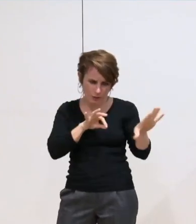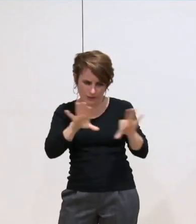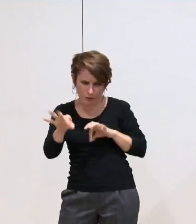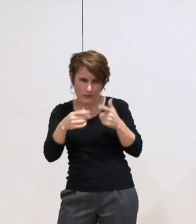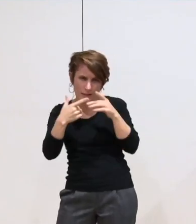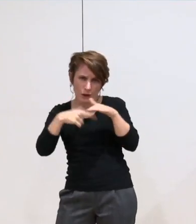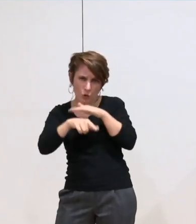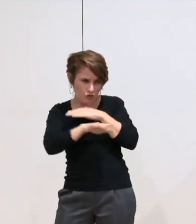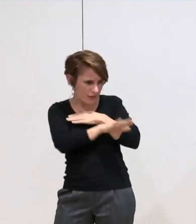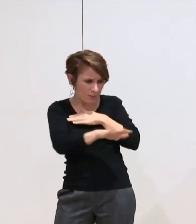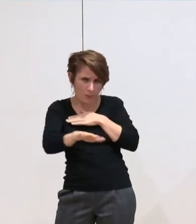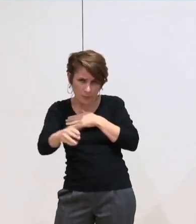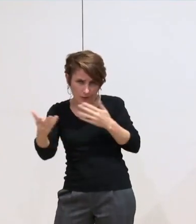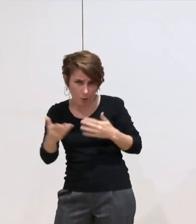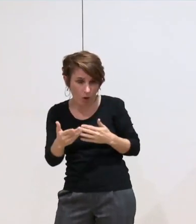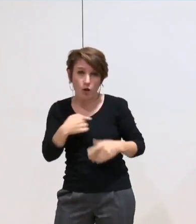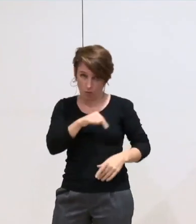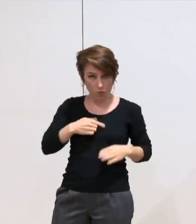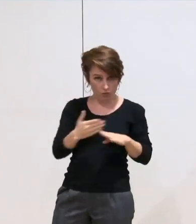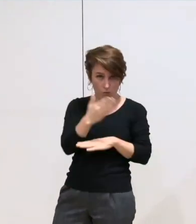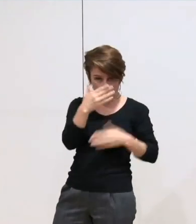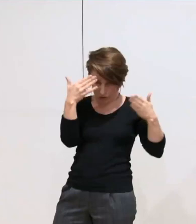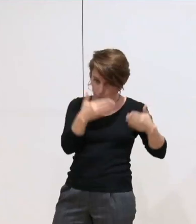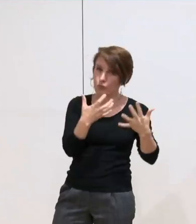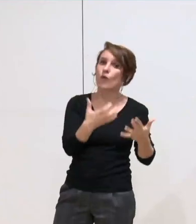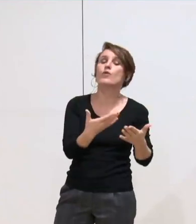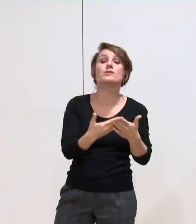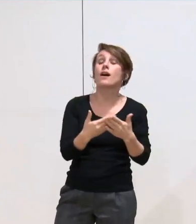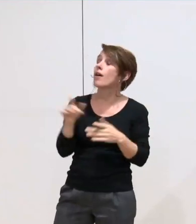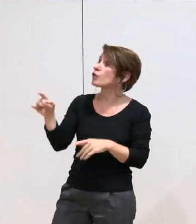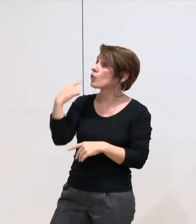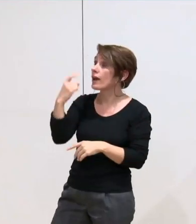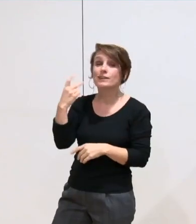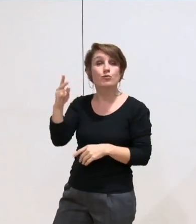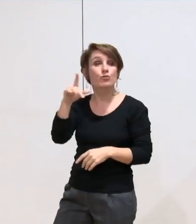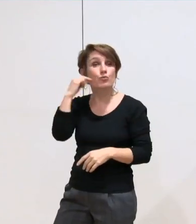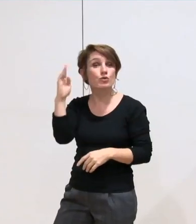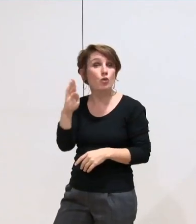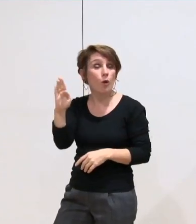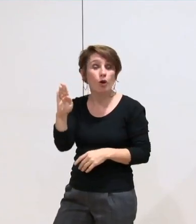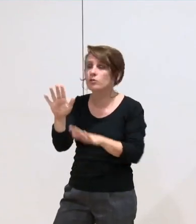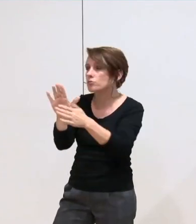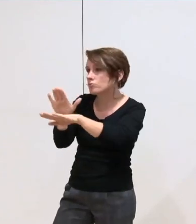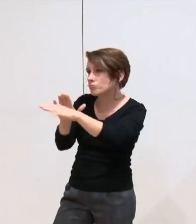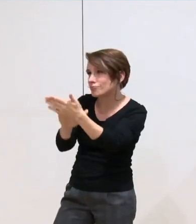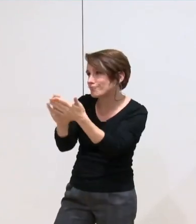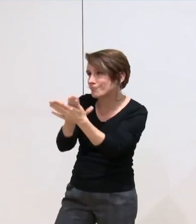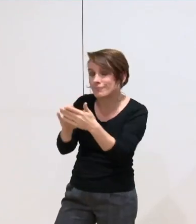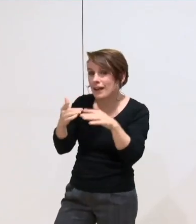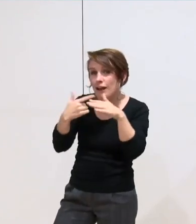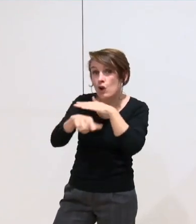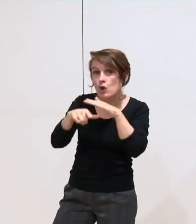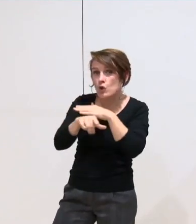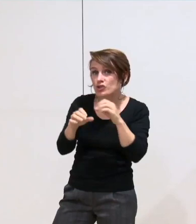notre majorité. Et pour répondre très rapidement à la question soulevée par M. Breuil, les logiciels libres ne sont ni plus